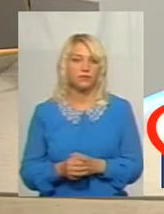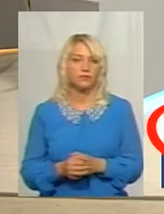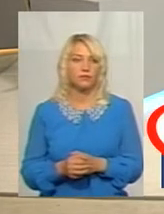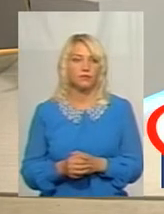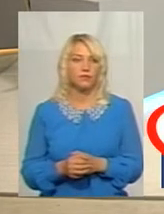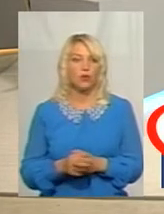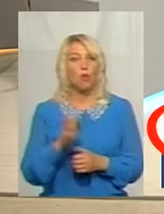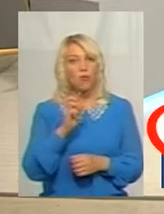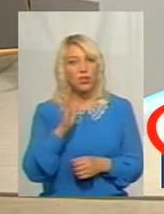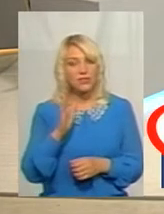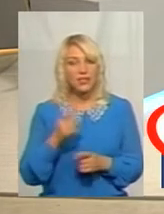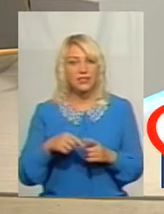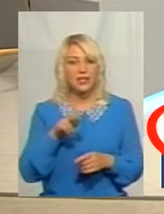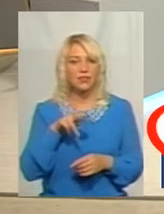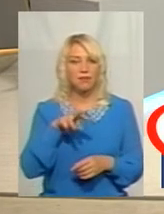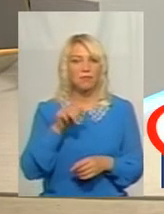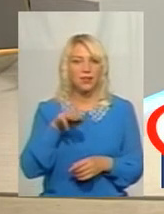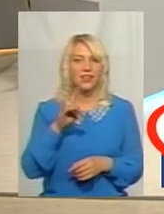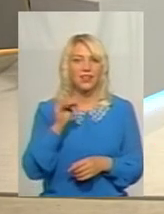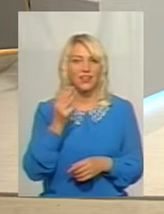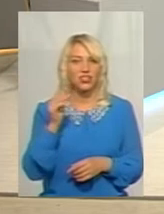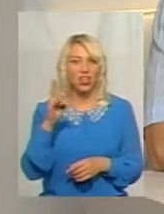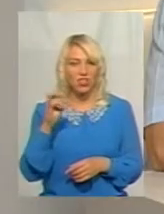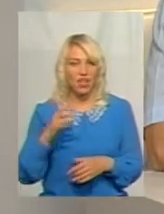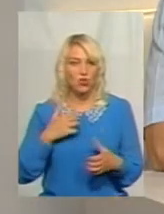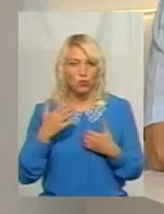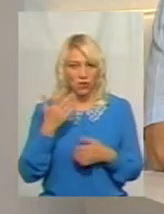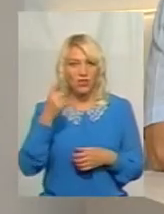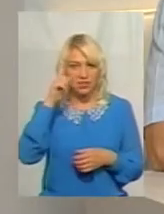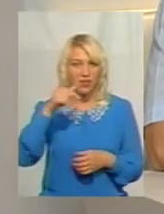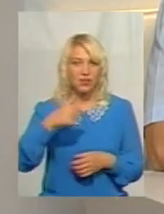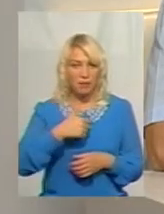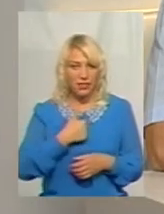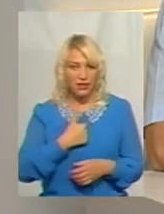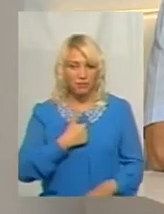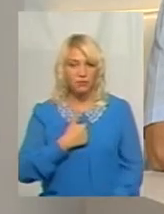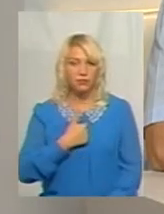Борис Васильович, це Дмитришна турбує. Так, слухаю вас. Ви знаєте,